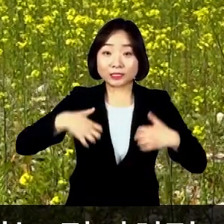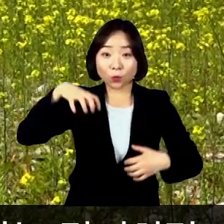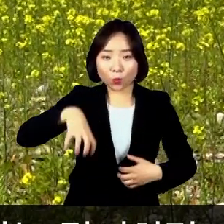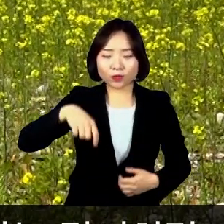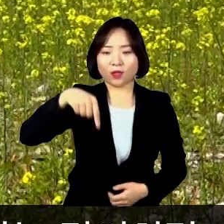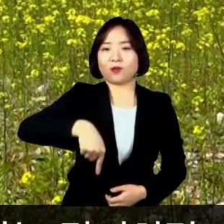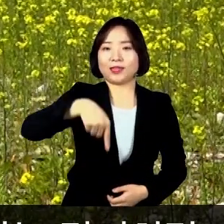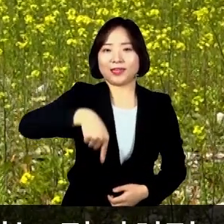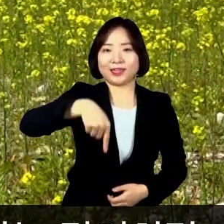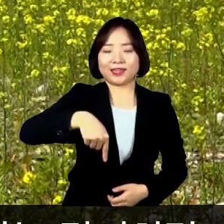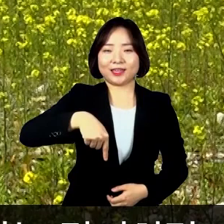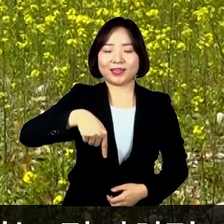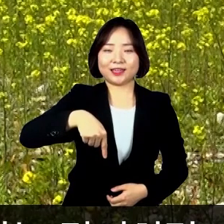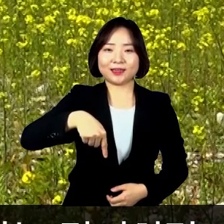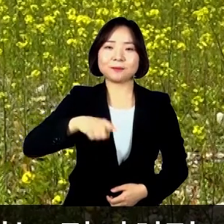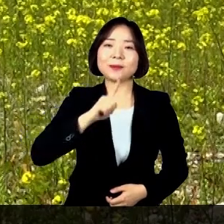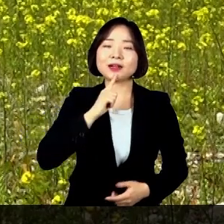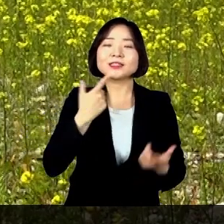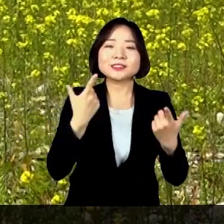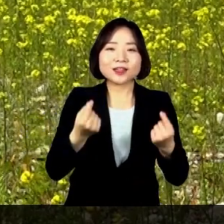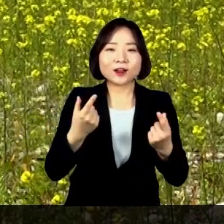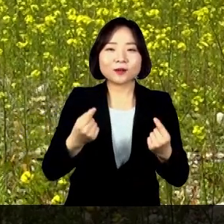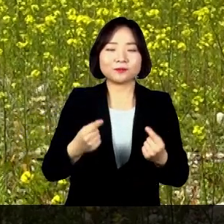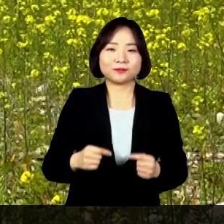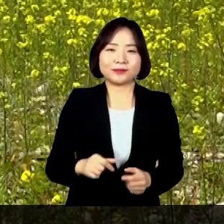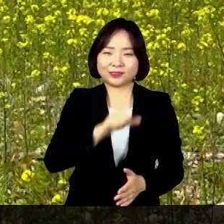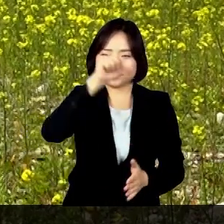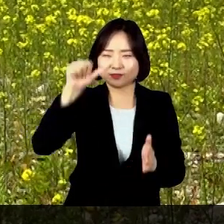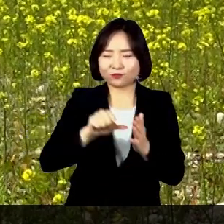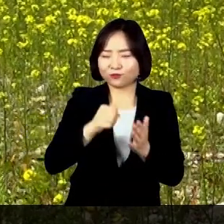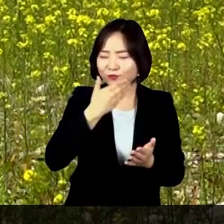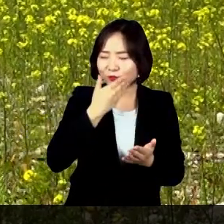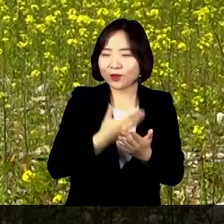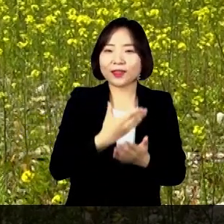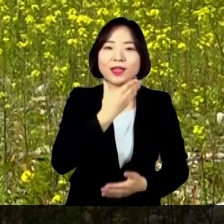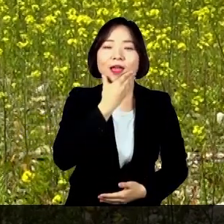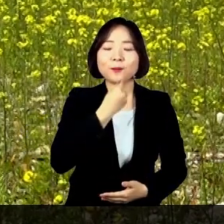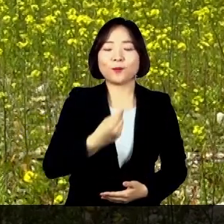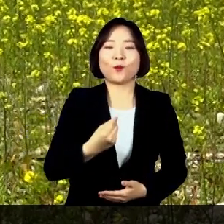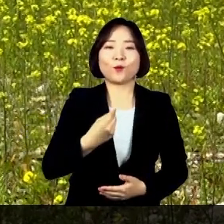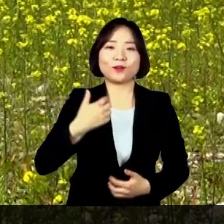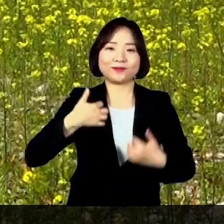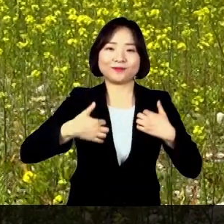할 장소는 여기다 라는 명언처럼 인생의 가장 중요한 행복을 느낄